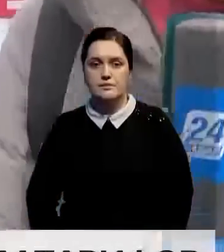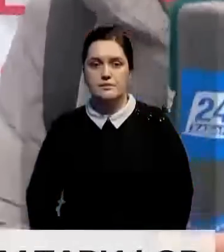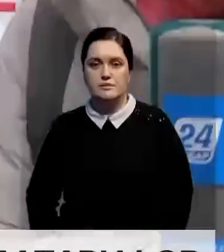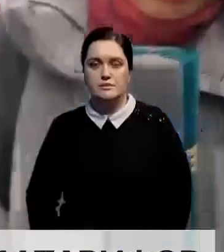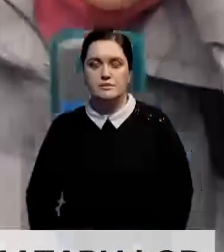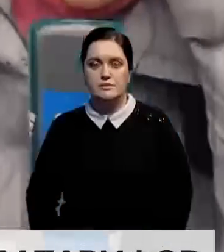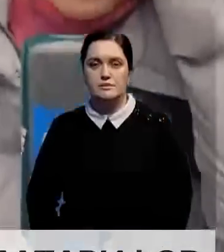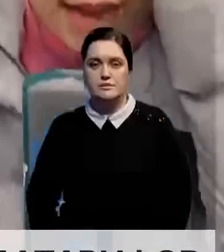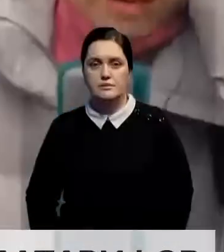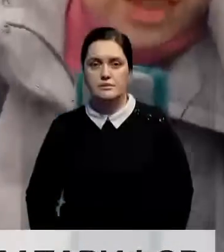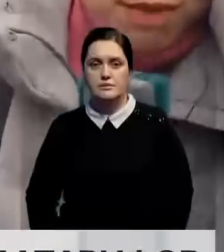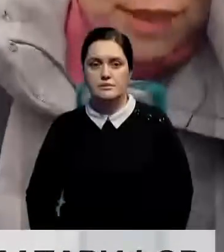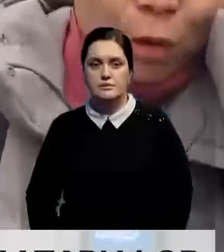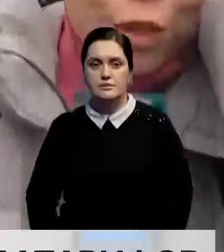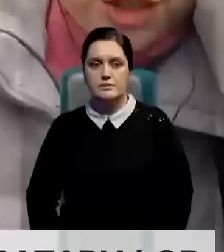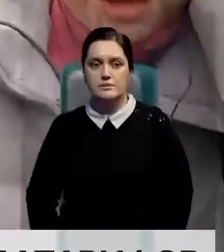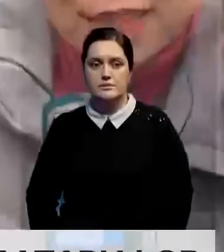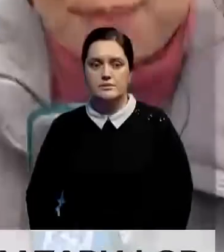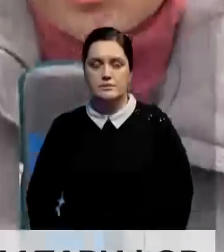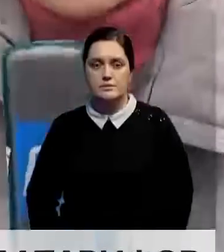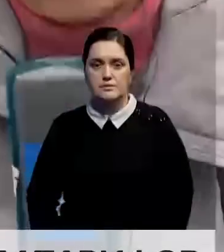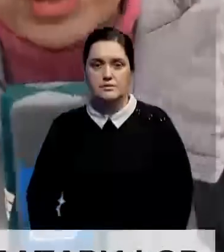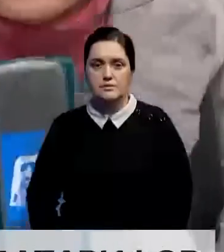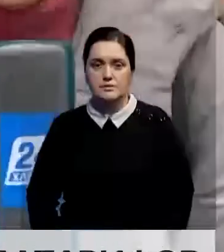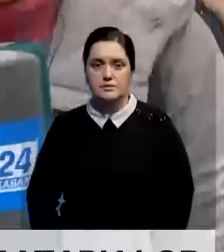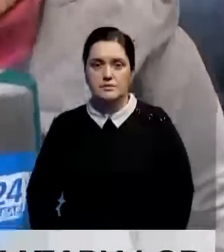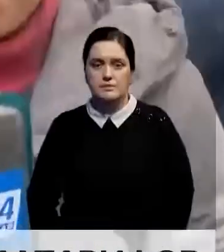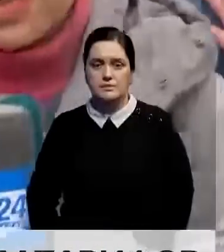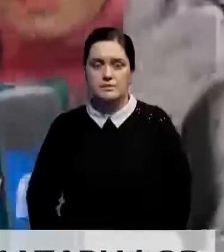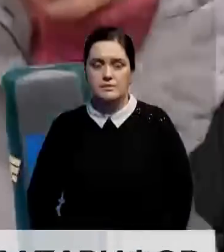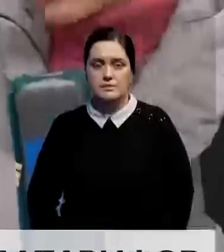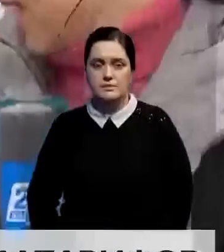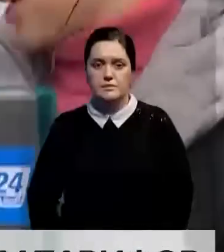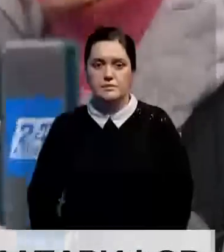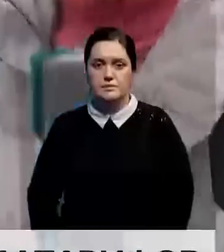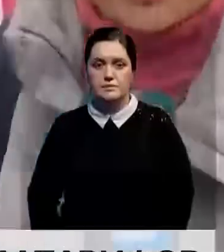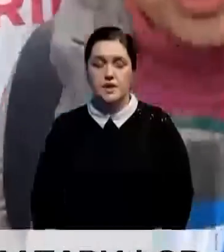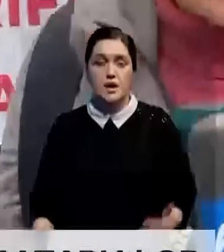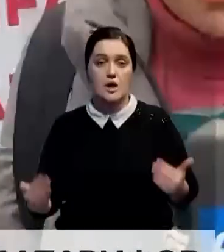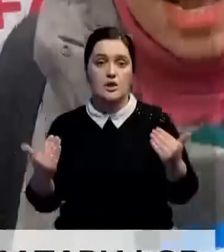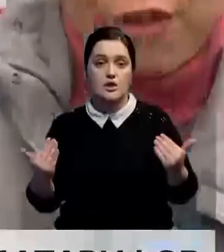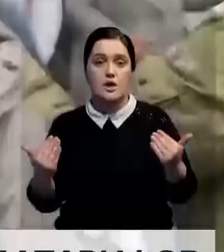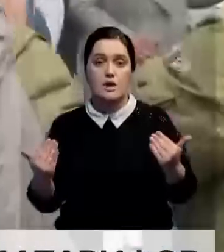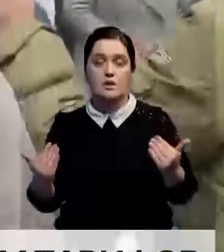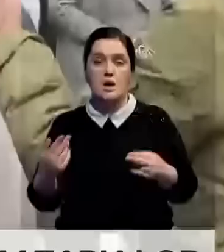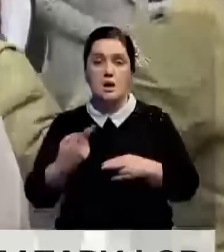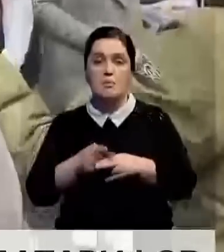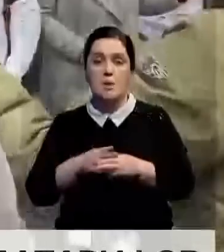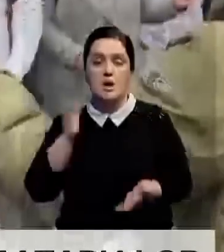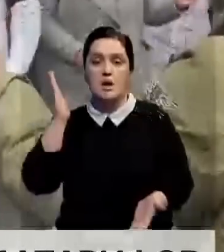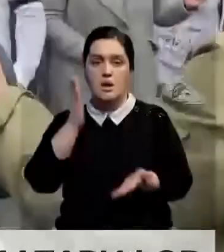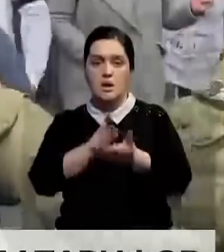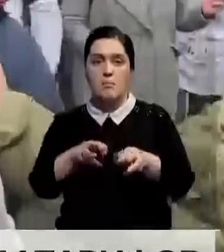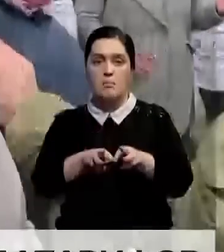Добрый вечер, студия. Да, все на самом деле очень серьезно. Мы сейчас находимся в главе кортежа, который движется в направлении